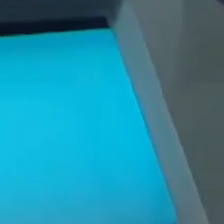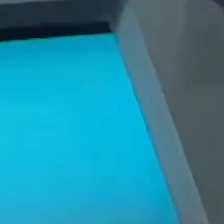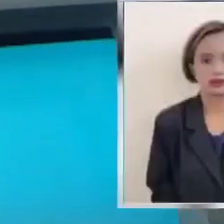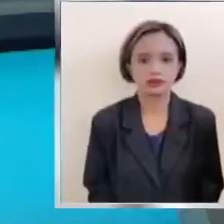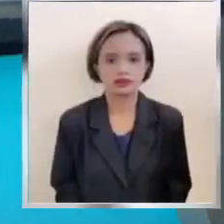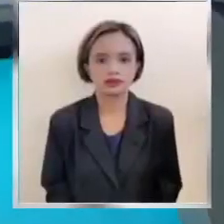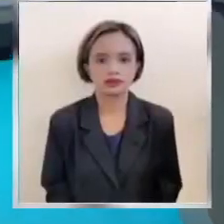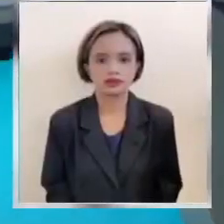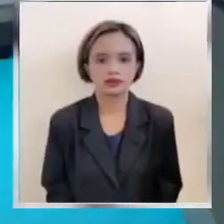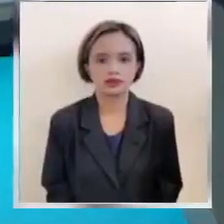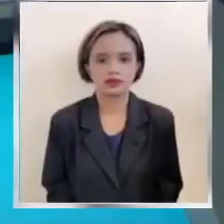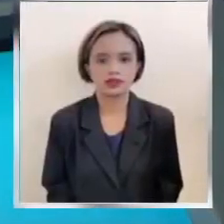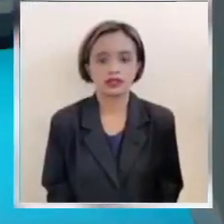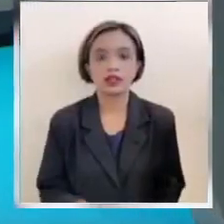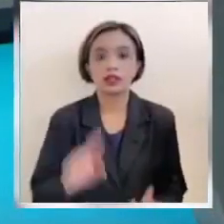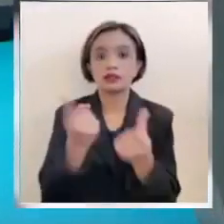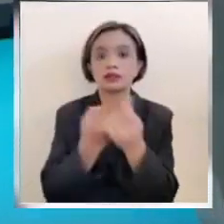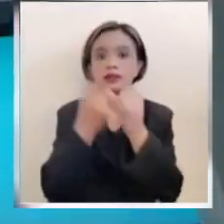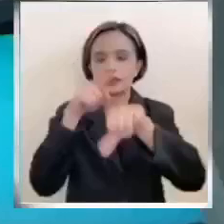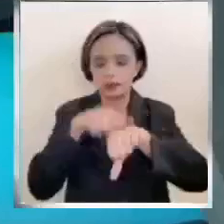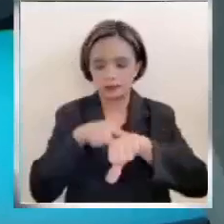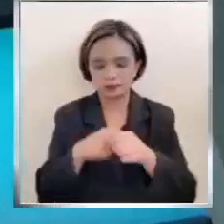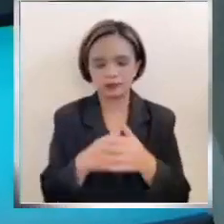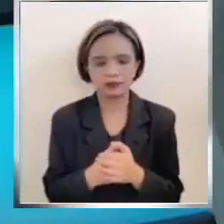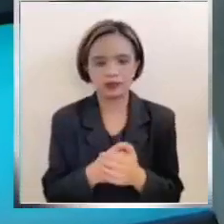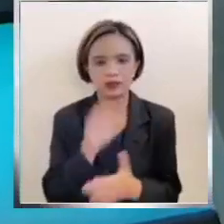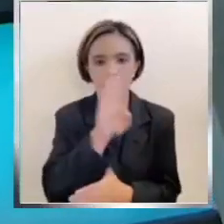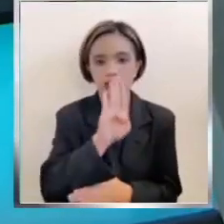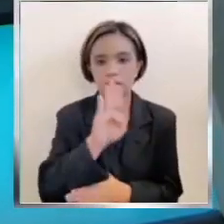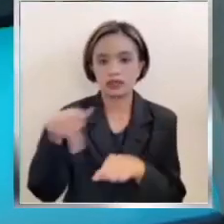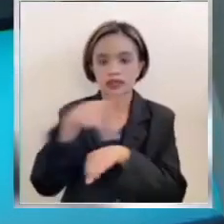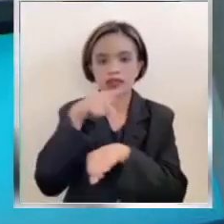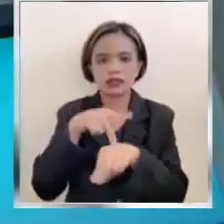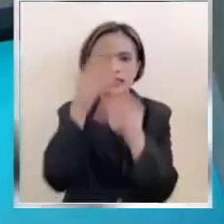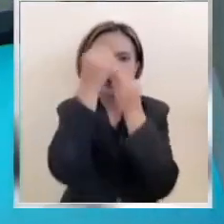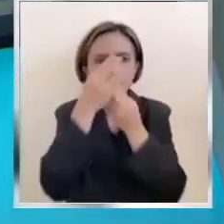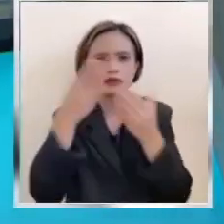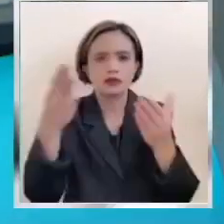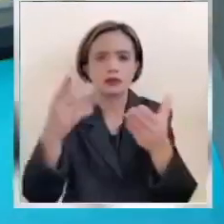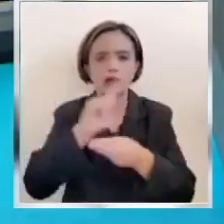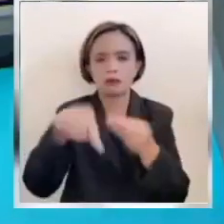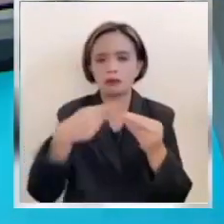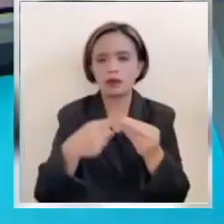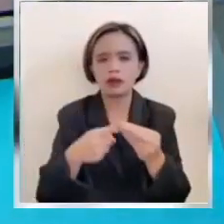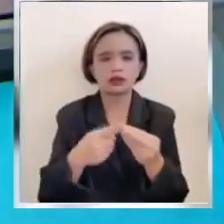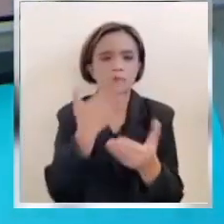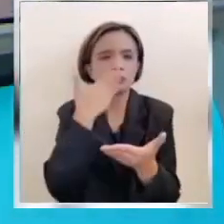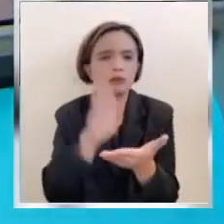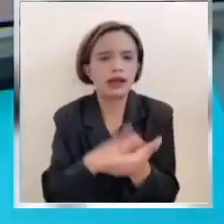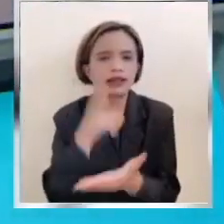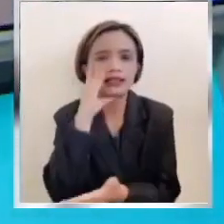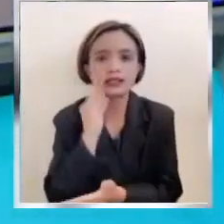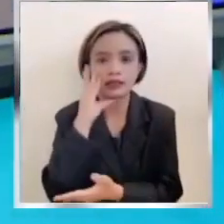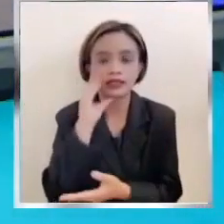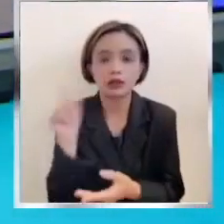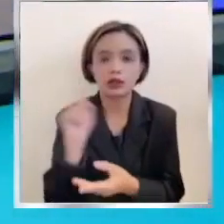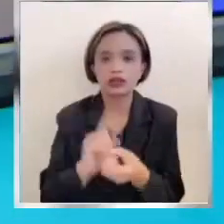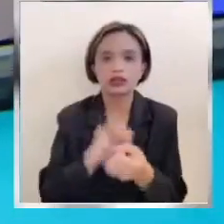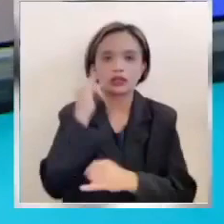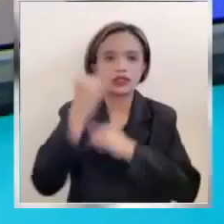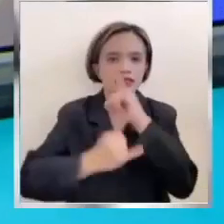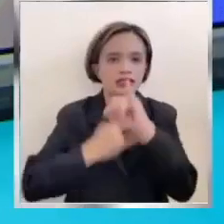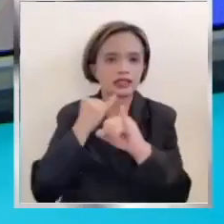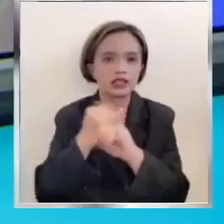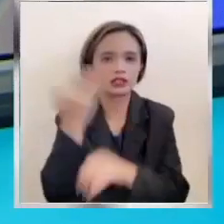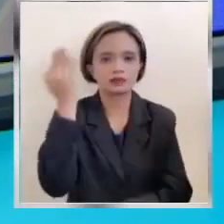For the first time, idinitalya ni Binibining Pilipinas first runner-up Herlene Budol ang kanyang mapait na experience sa sinalihang international pageant.